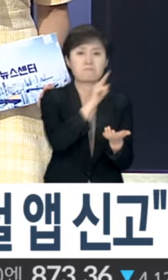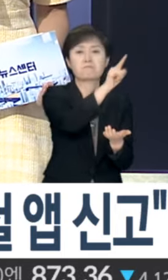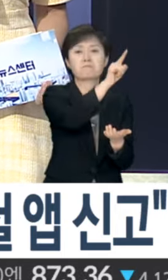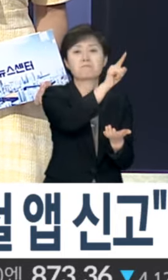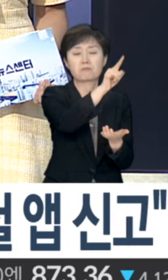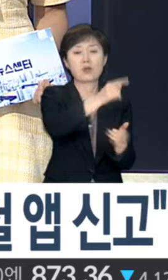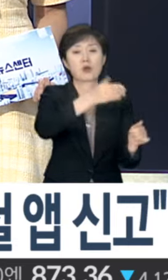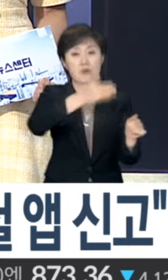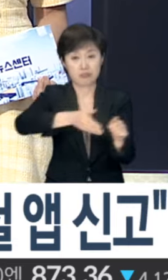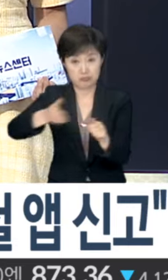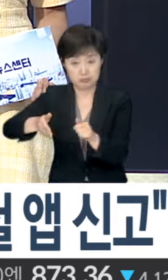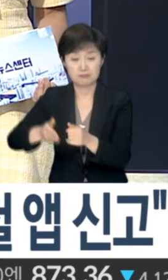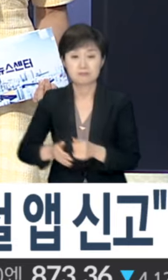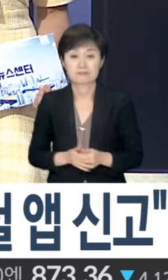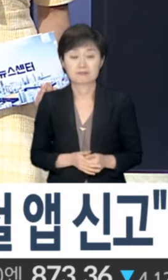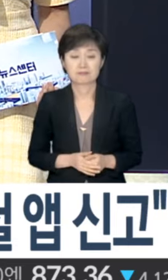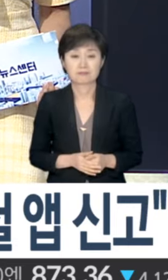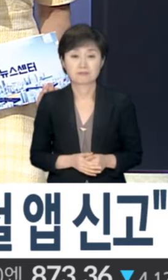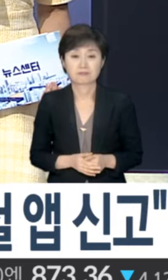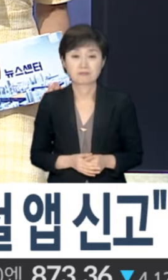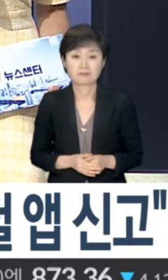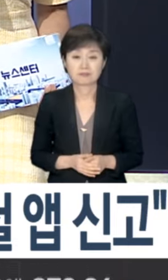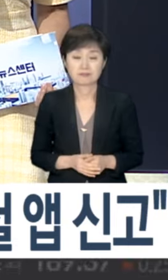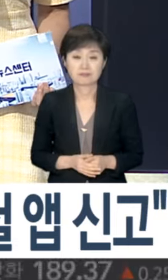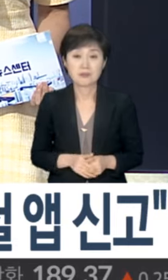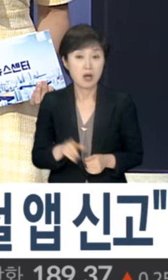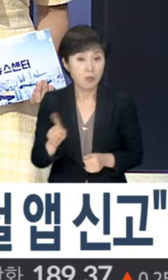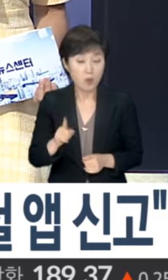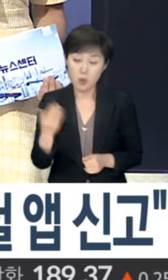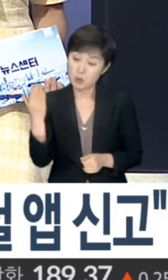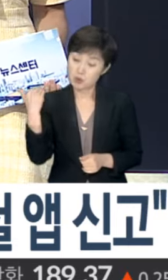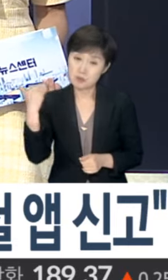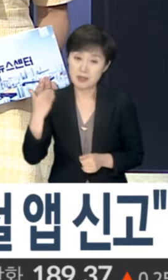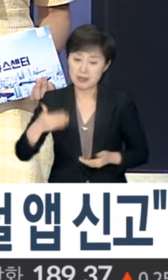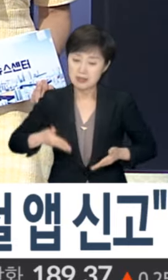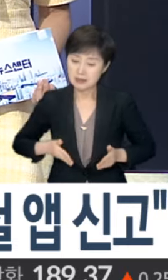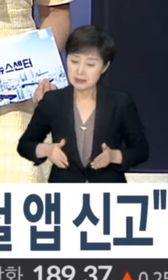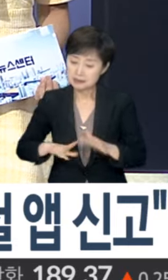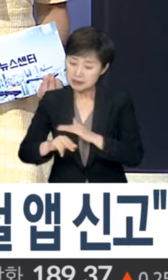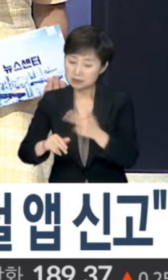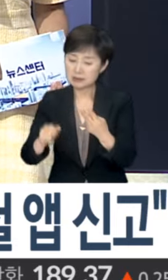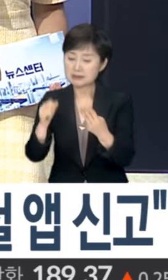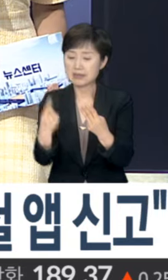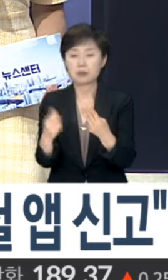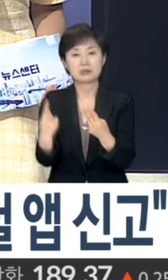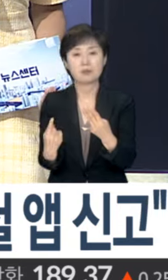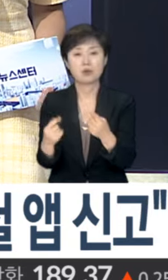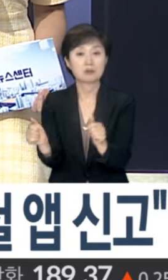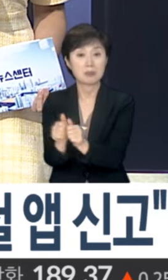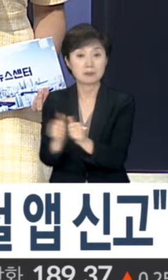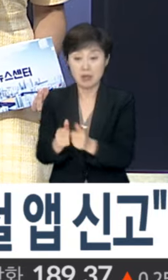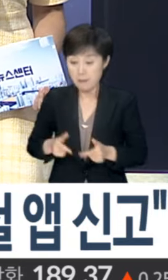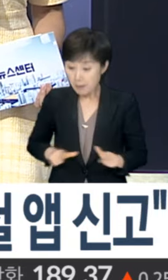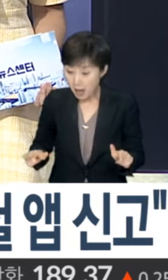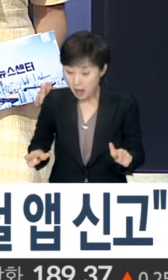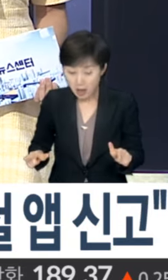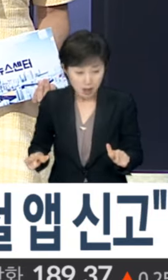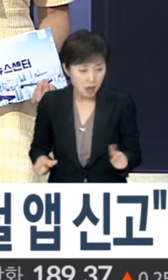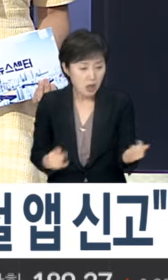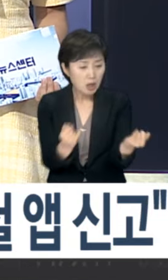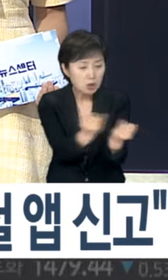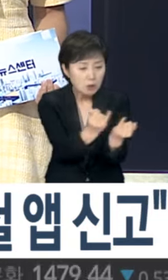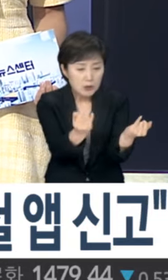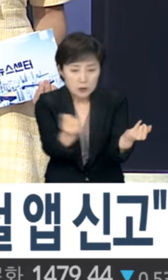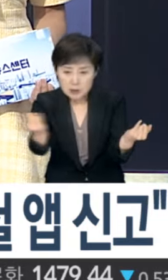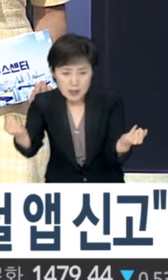기능을 이용해 신고해달라고 당부했습니다. 이는 최근 지하철 3호선에서 치마를 입은 남성이 여성